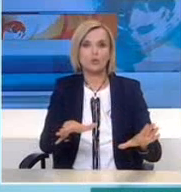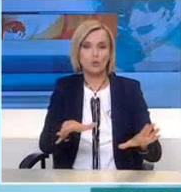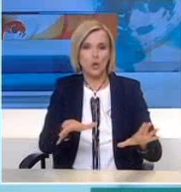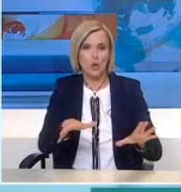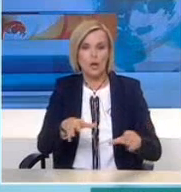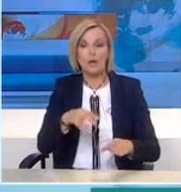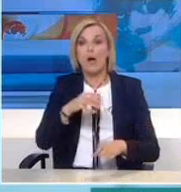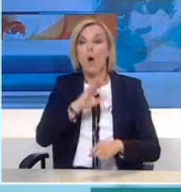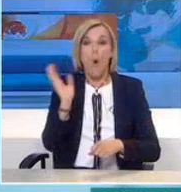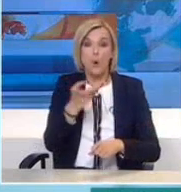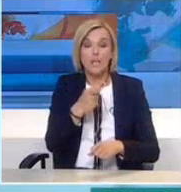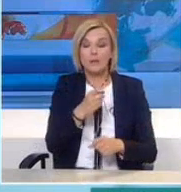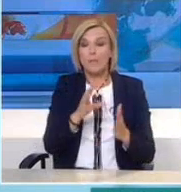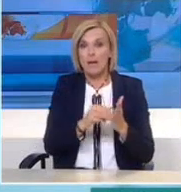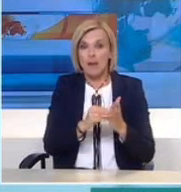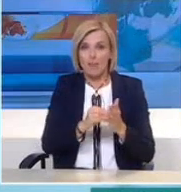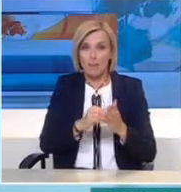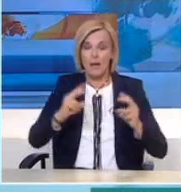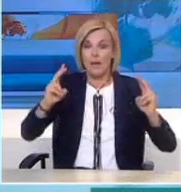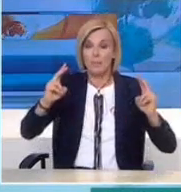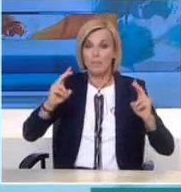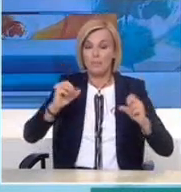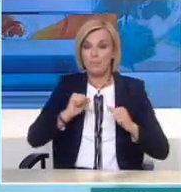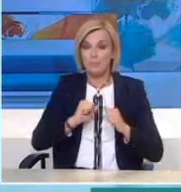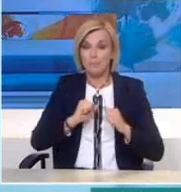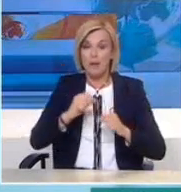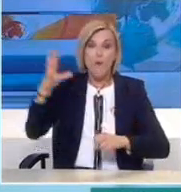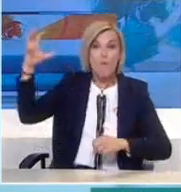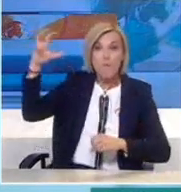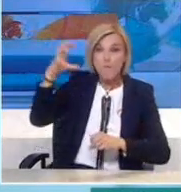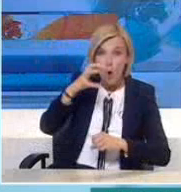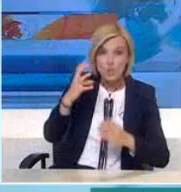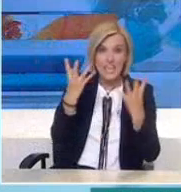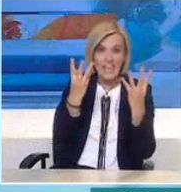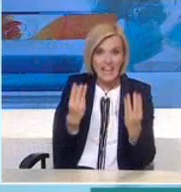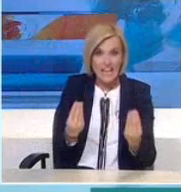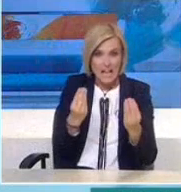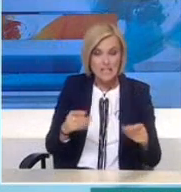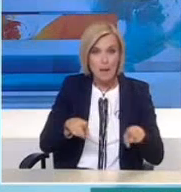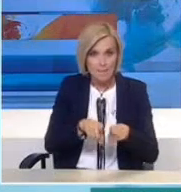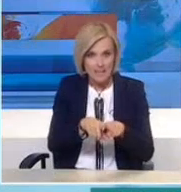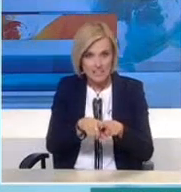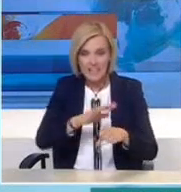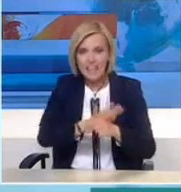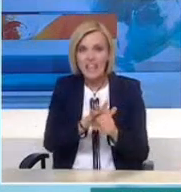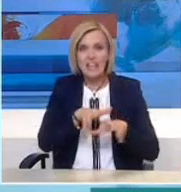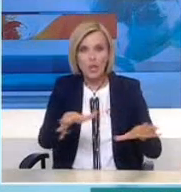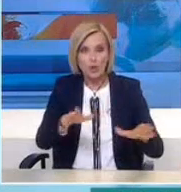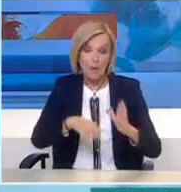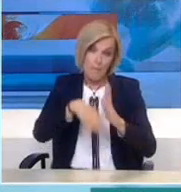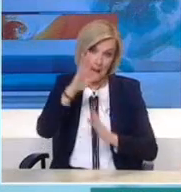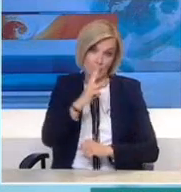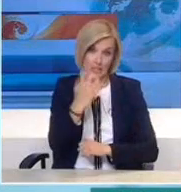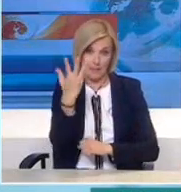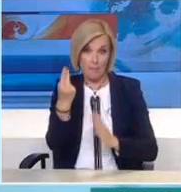6 ώρες και όταν βάζεις στην παράμετρο και το φως και την υγρασία η μισή, αλλά θερμοκρασίες πάνω των